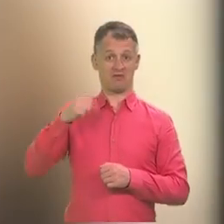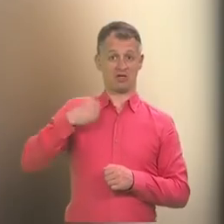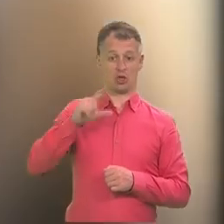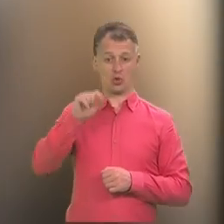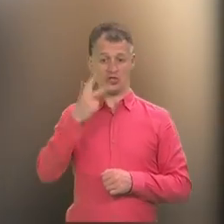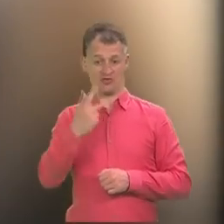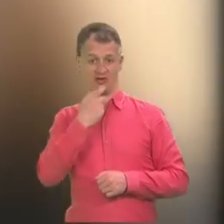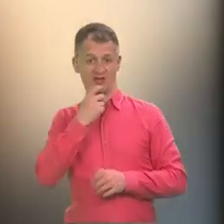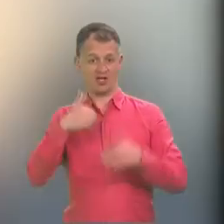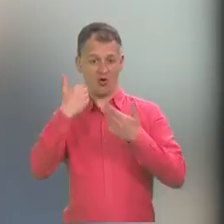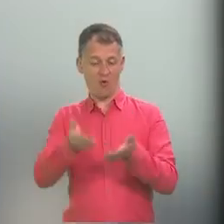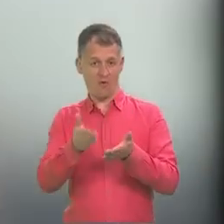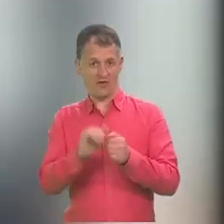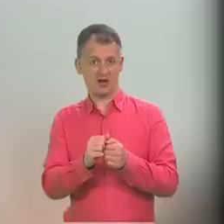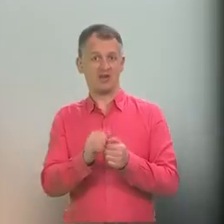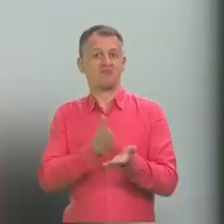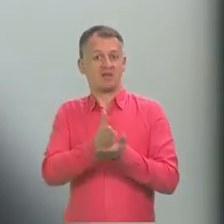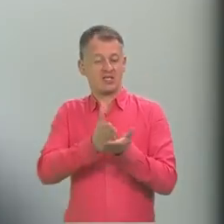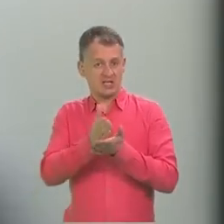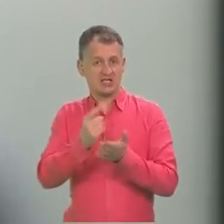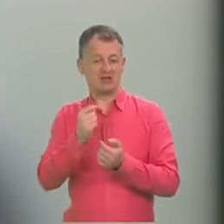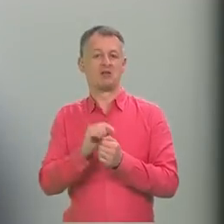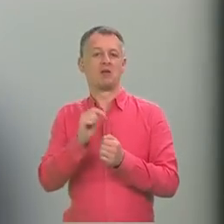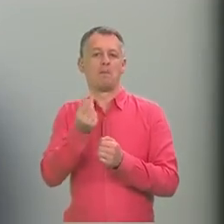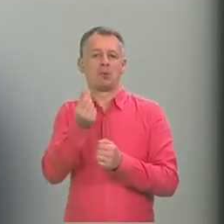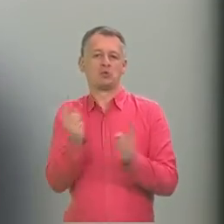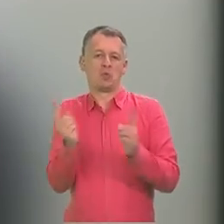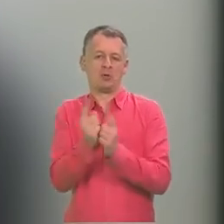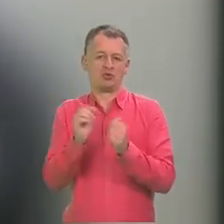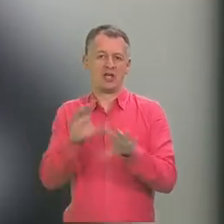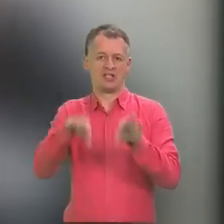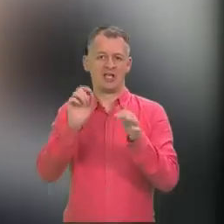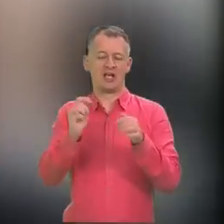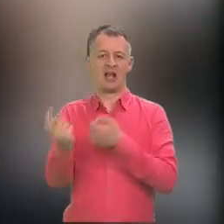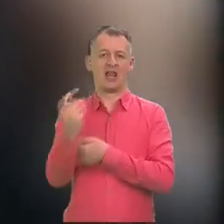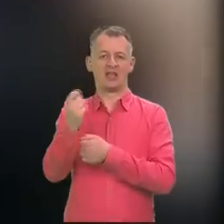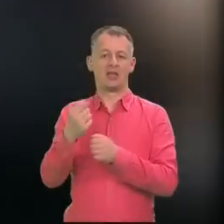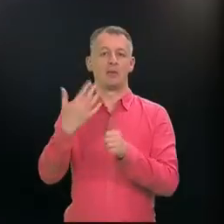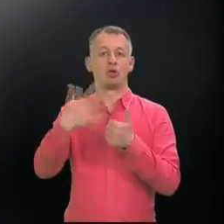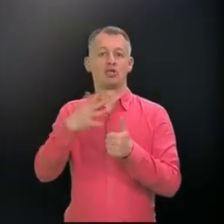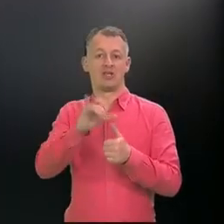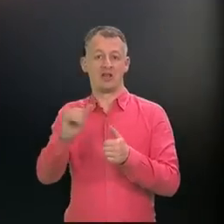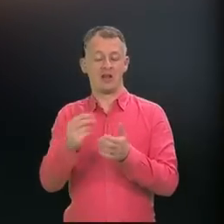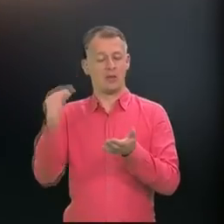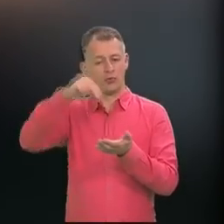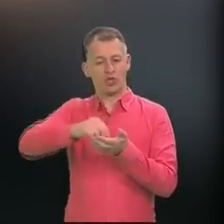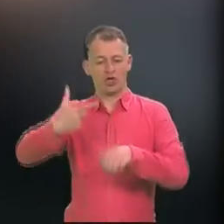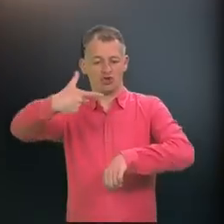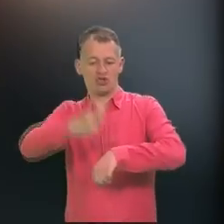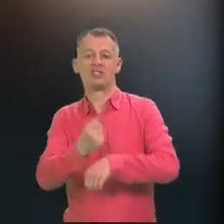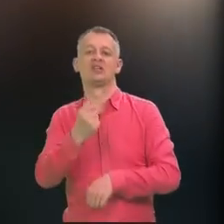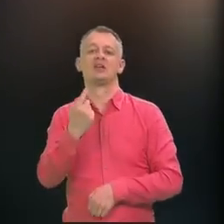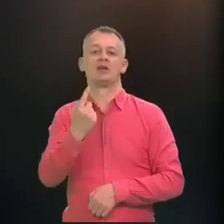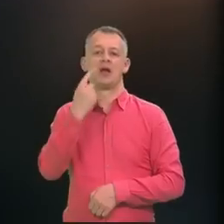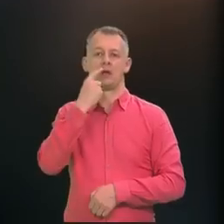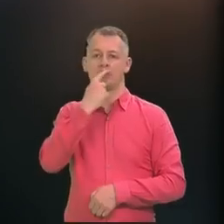ani oferea intervenții estetice la prețuri modice. Își găsea clientele pe rețelele sociale și pentru 600 de lei le injecta acid hialuronic. În momentul